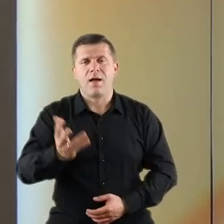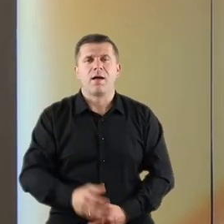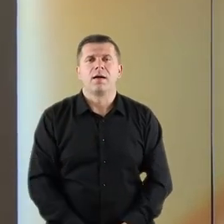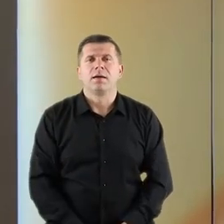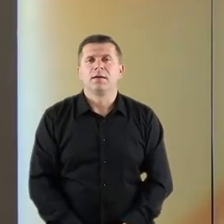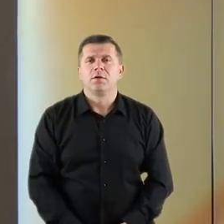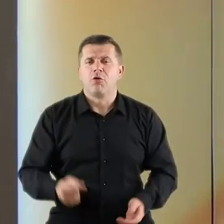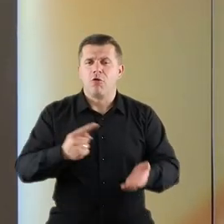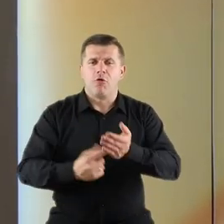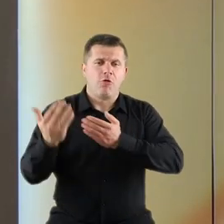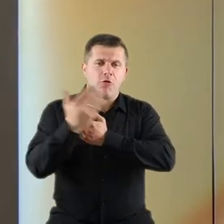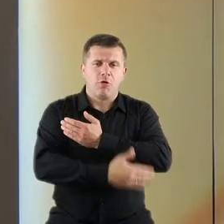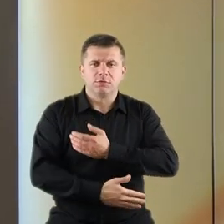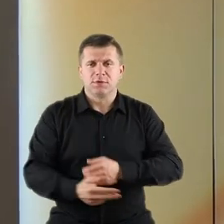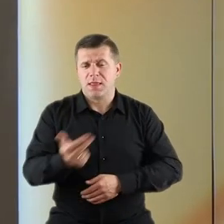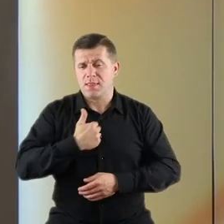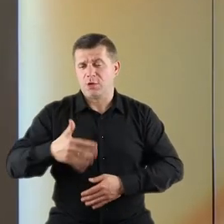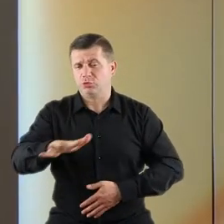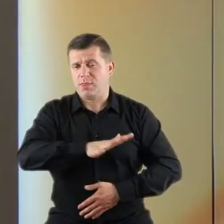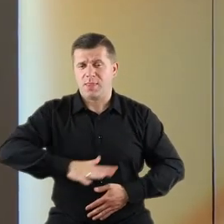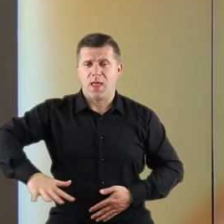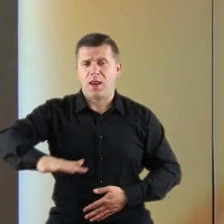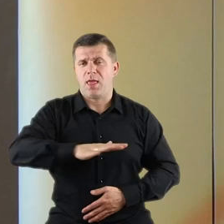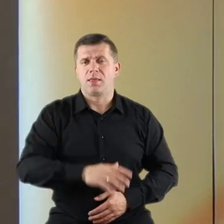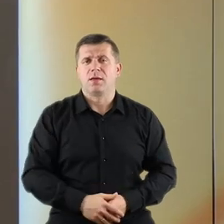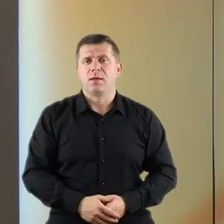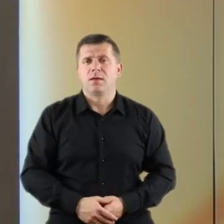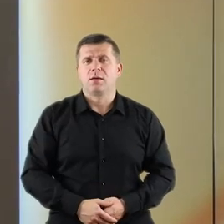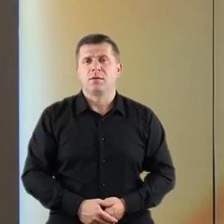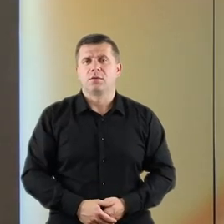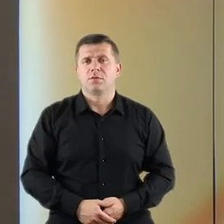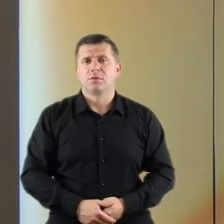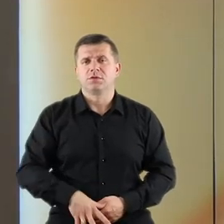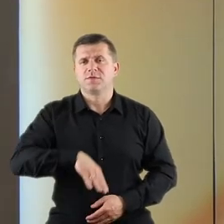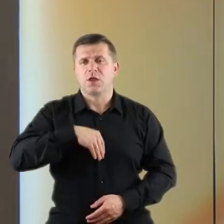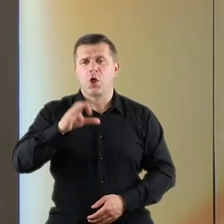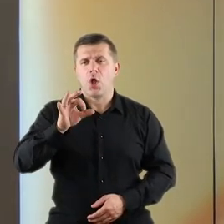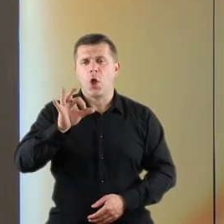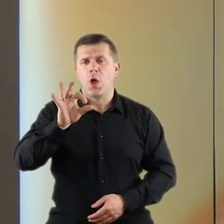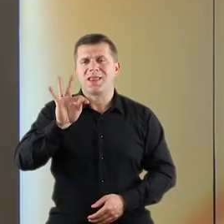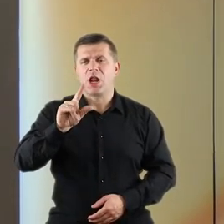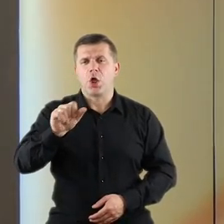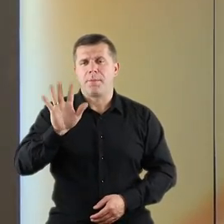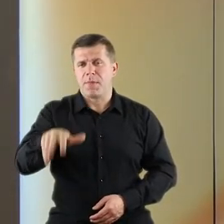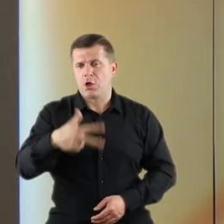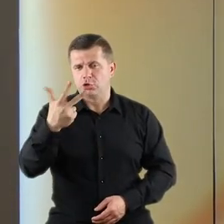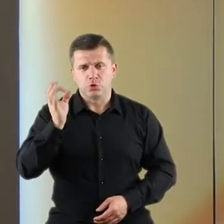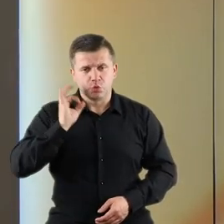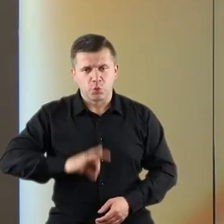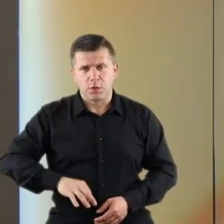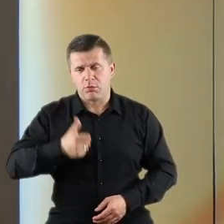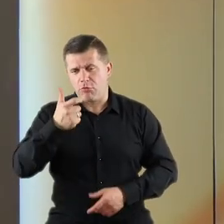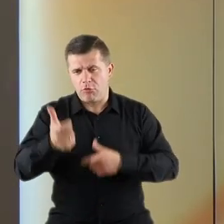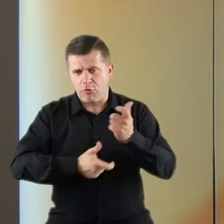ostatni jest naszych terenów miała święto tylko trzy córki Jedna przędła to